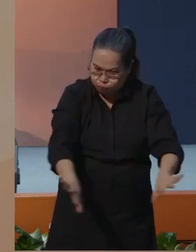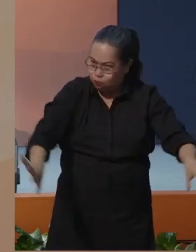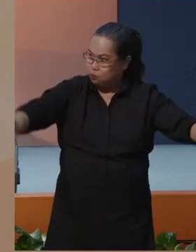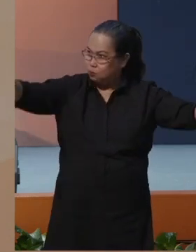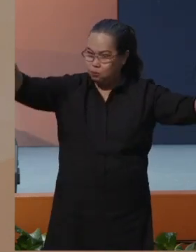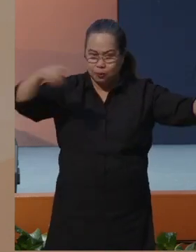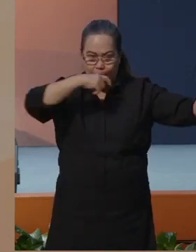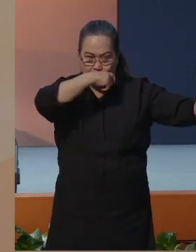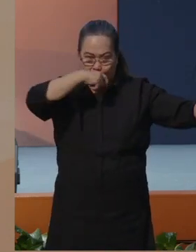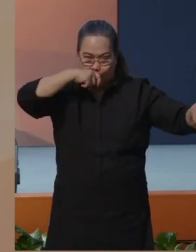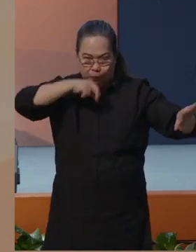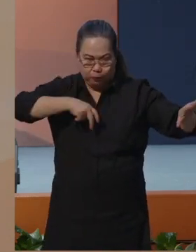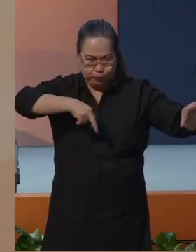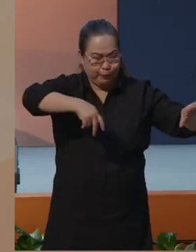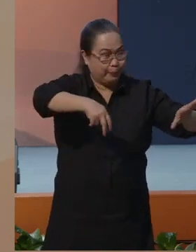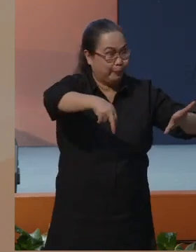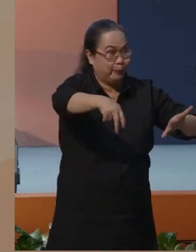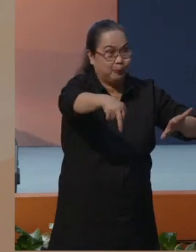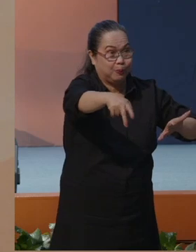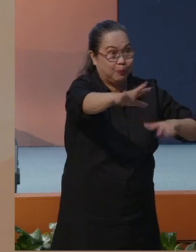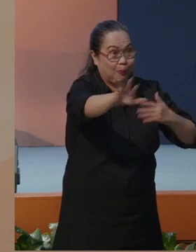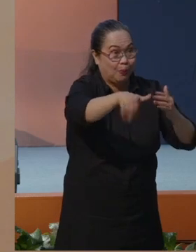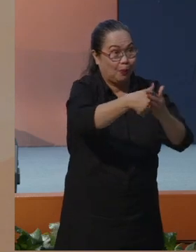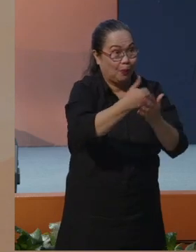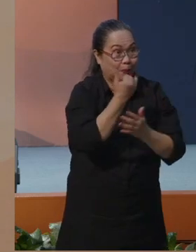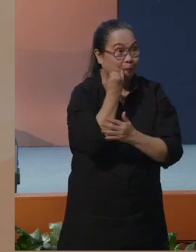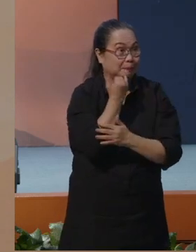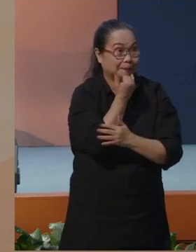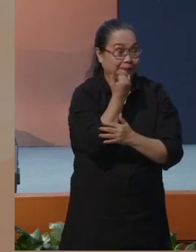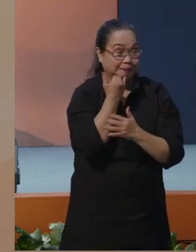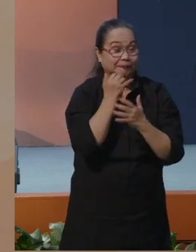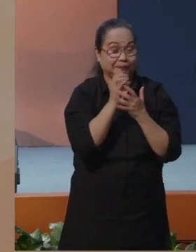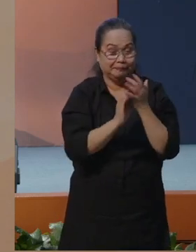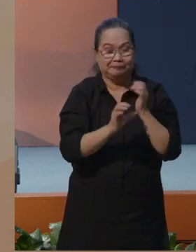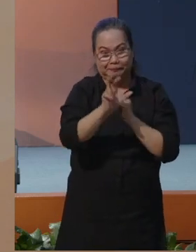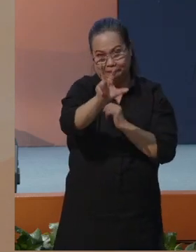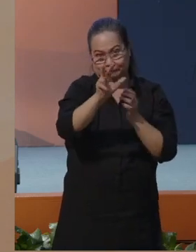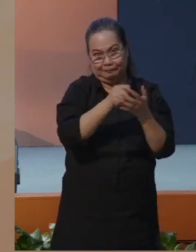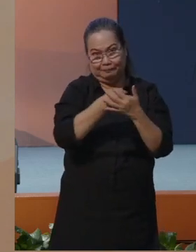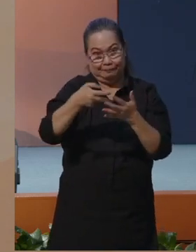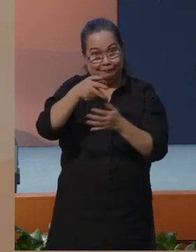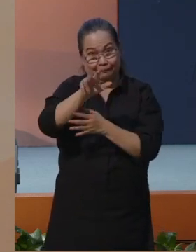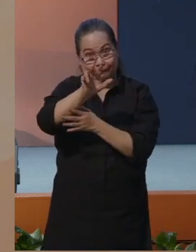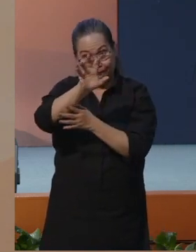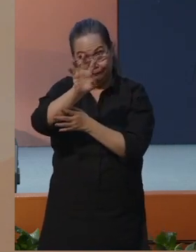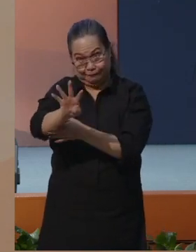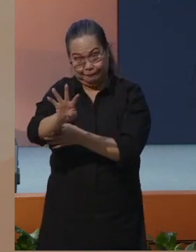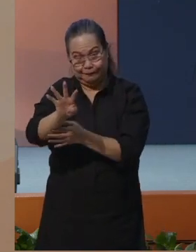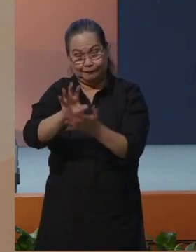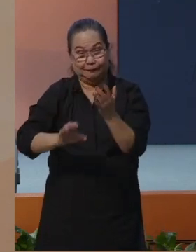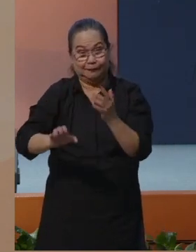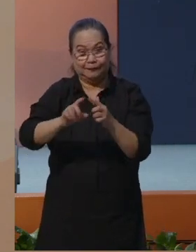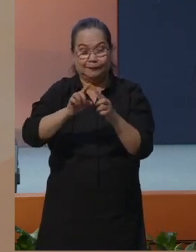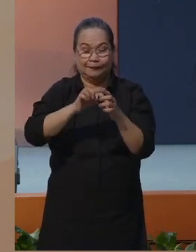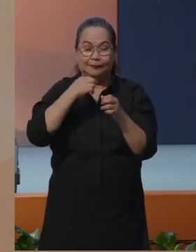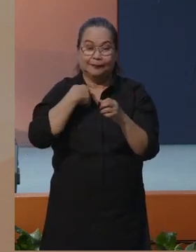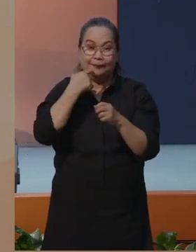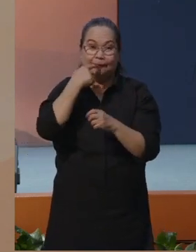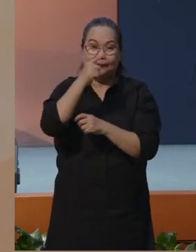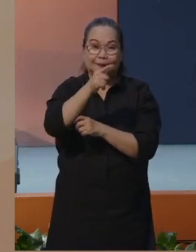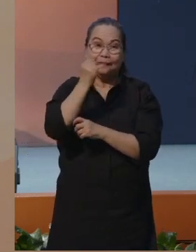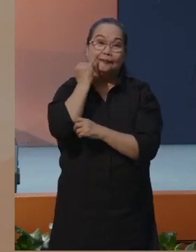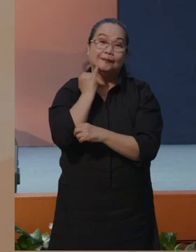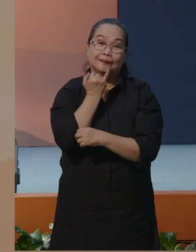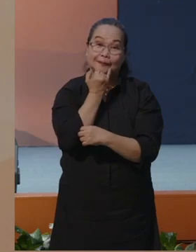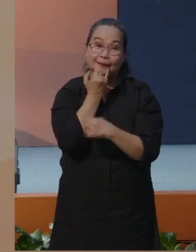So Joshua chapter 3 yon hanggang chapter 4. Pagkatapos po nun, itinalaga muli ang